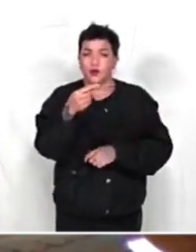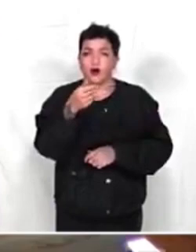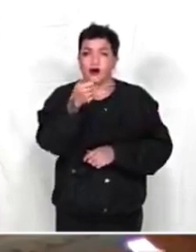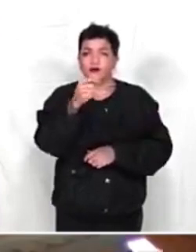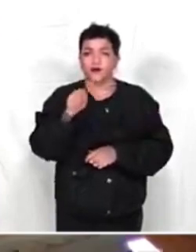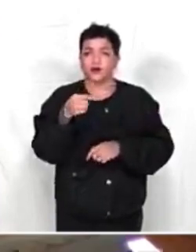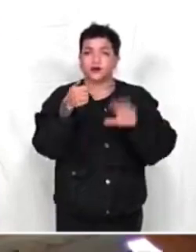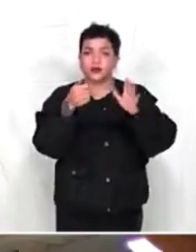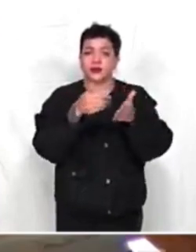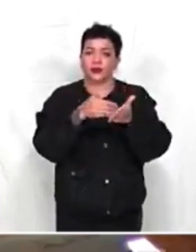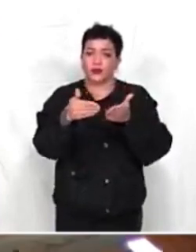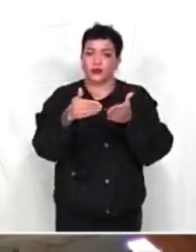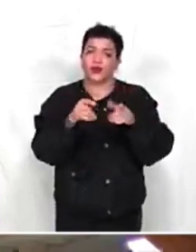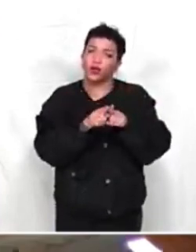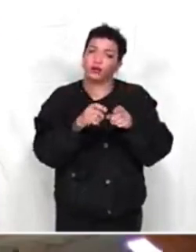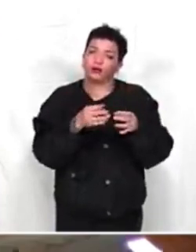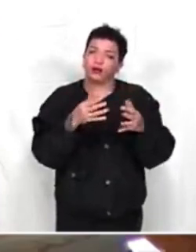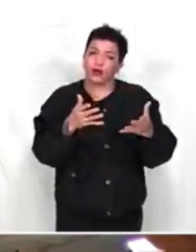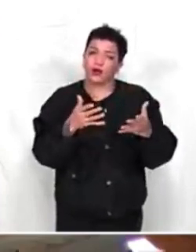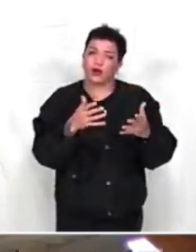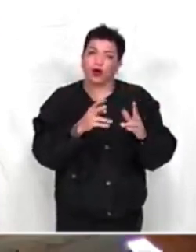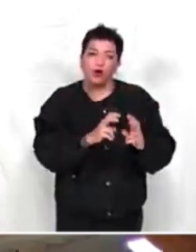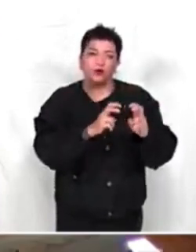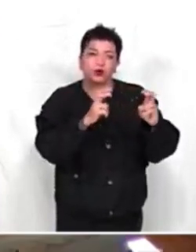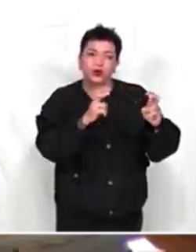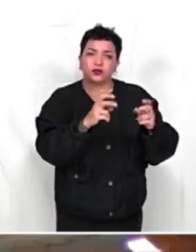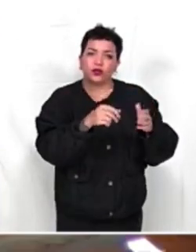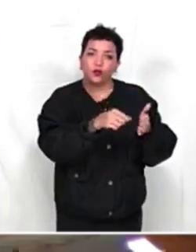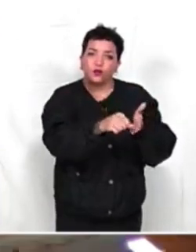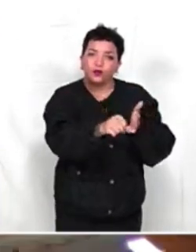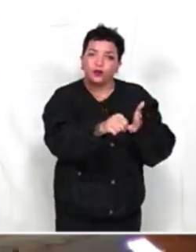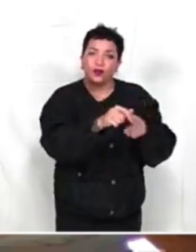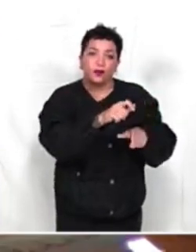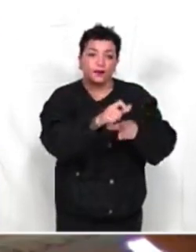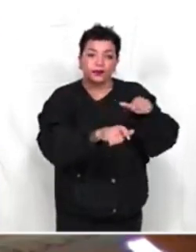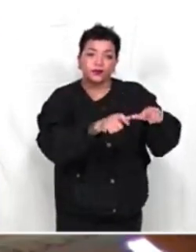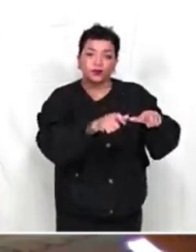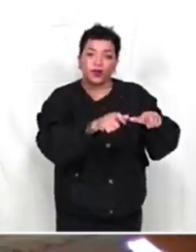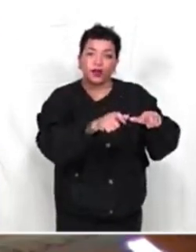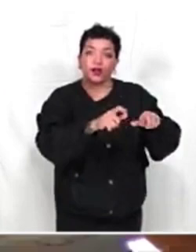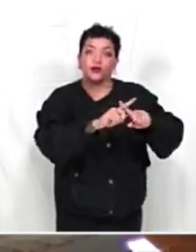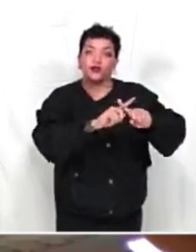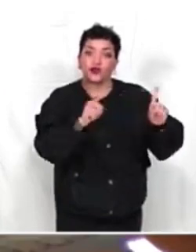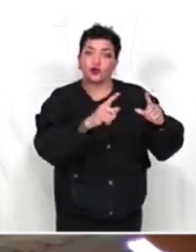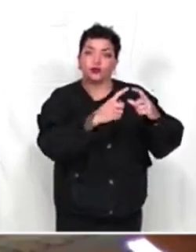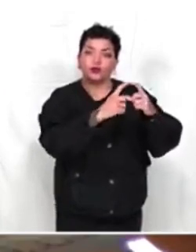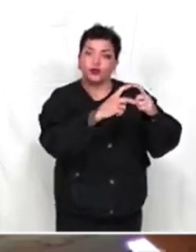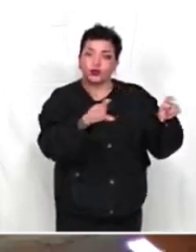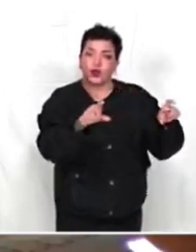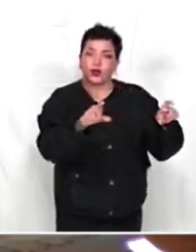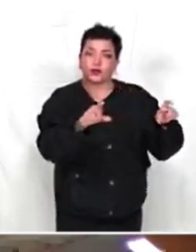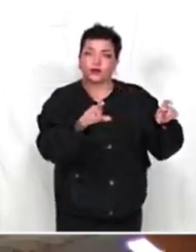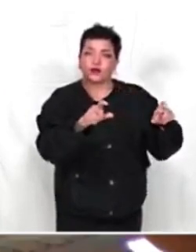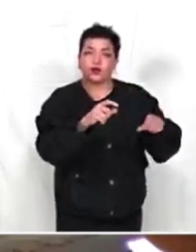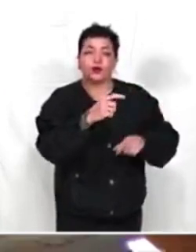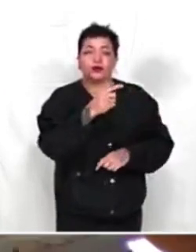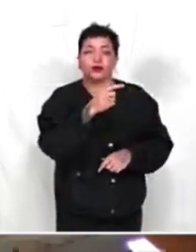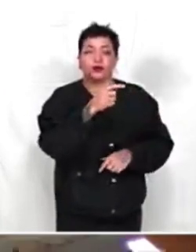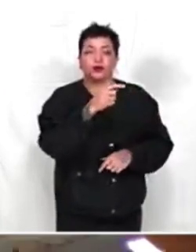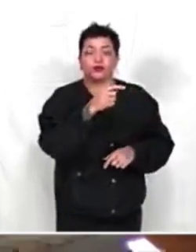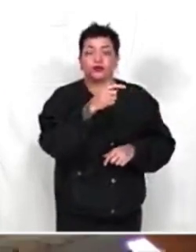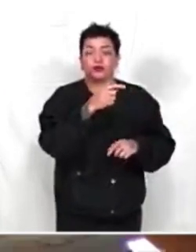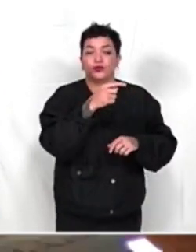même temps qu'une augmentation de la rémunération des personnels non titulaires pour plus de 2,2, un delta